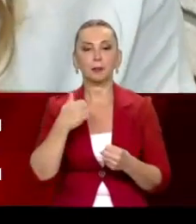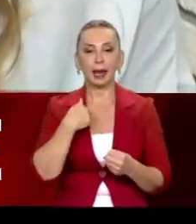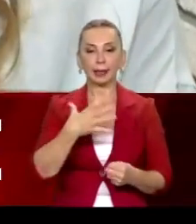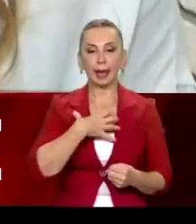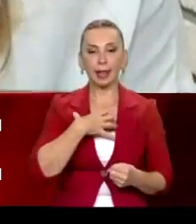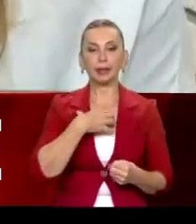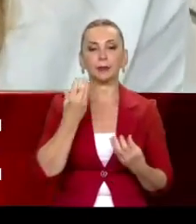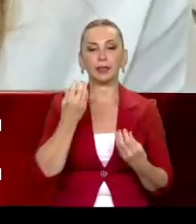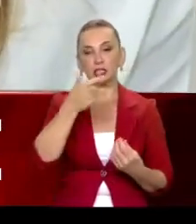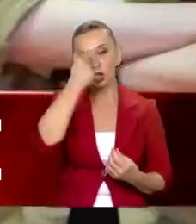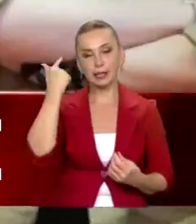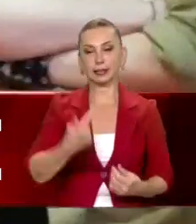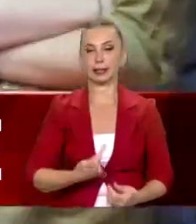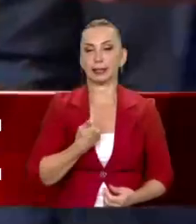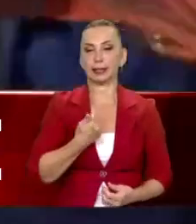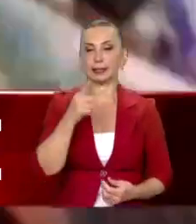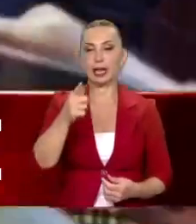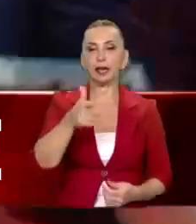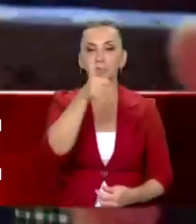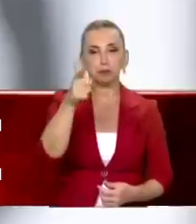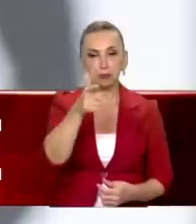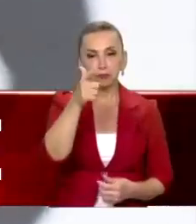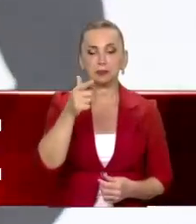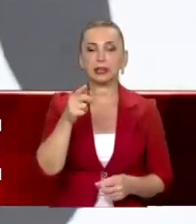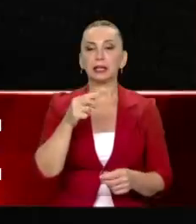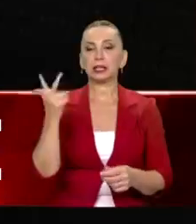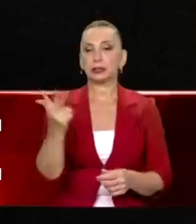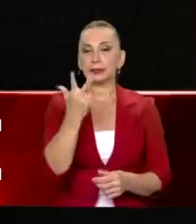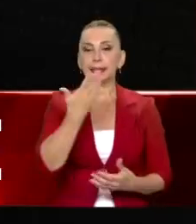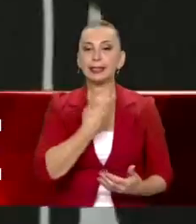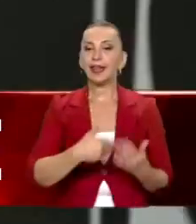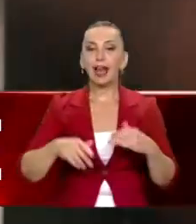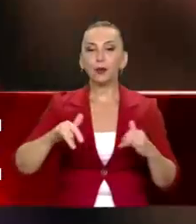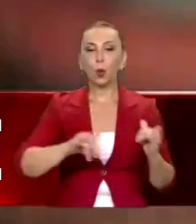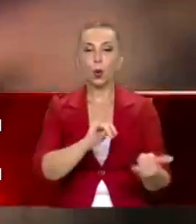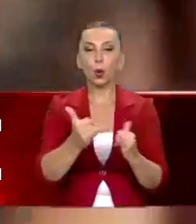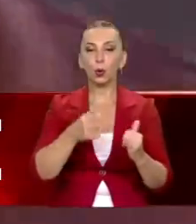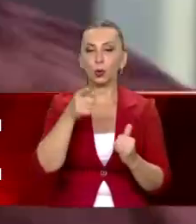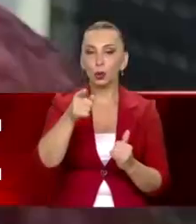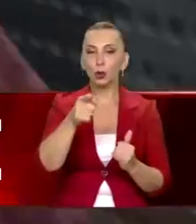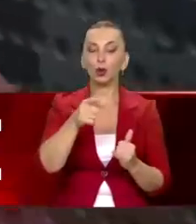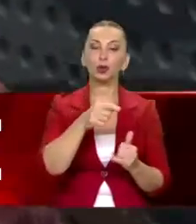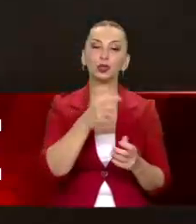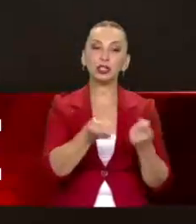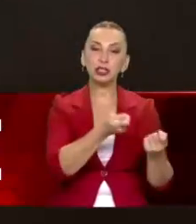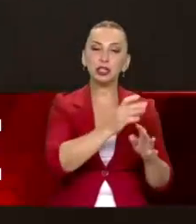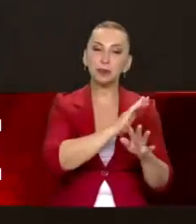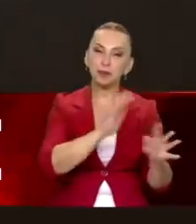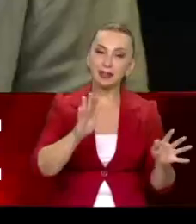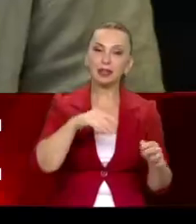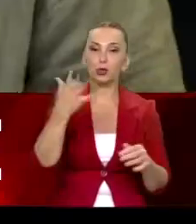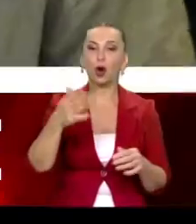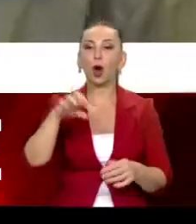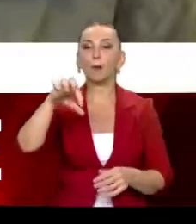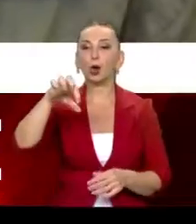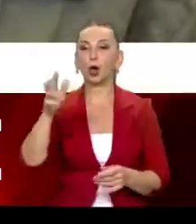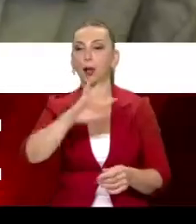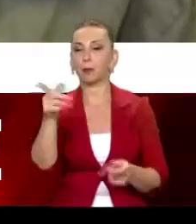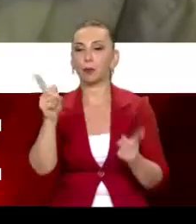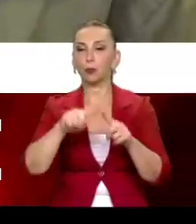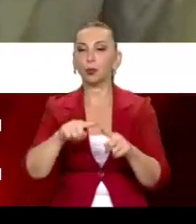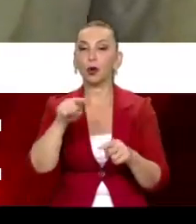çok şanslı hissediyorum. Çekimler hızla sürerken sevilen oyuncular setten sonra poligonda buluştu. Ekibimize